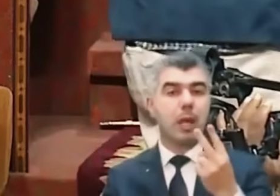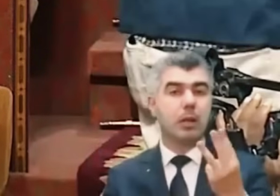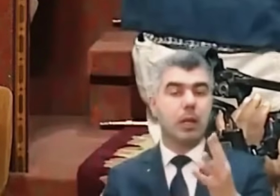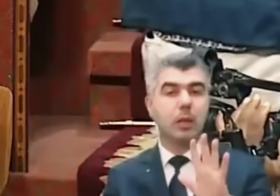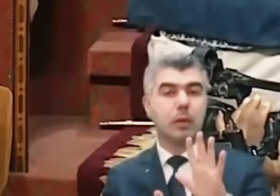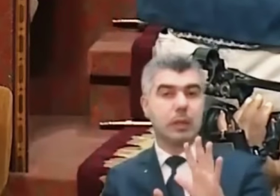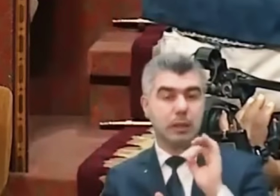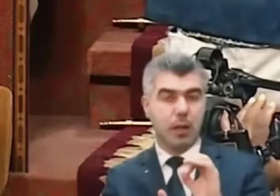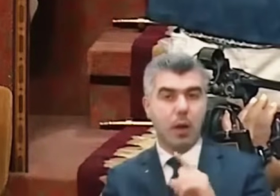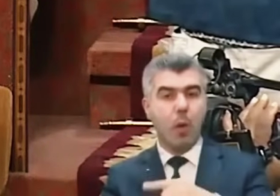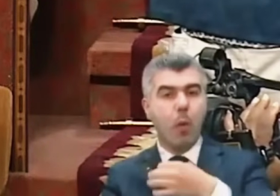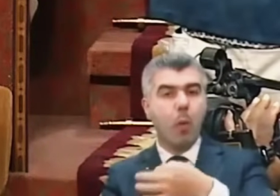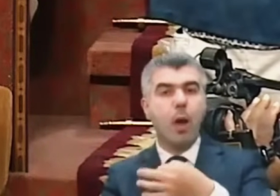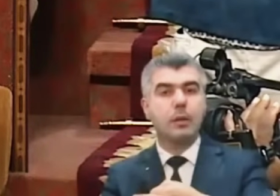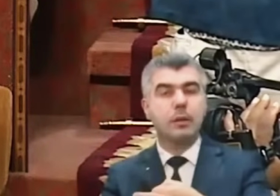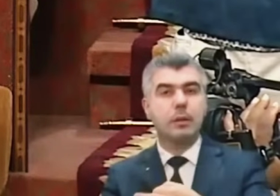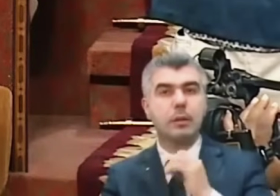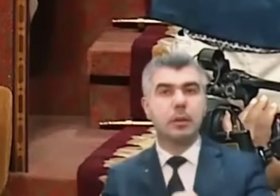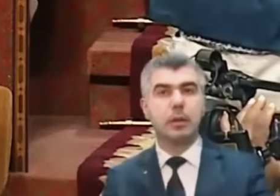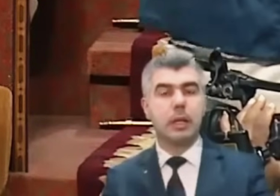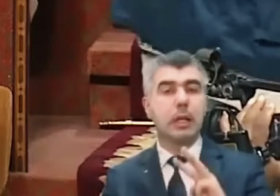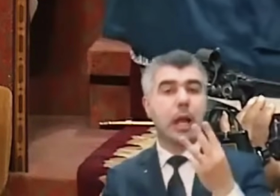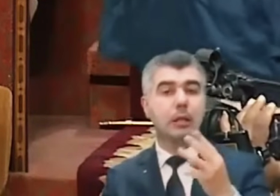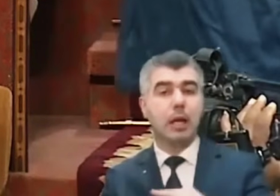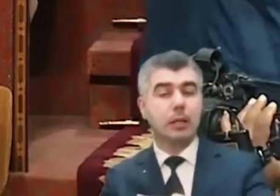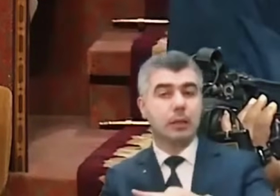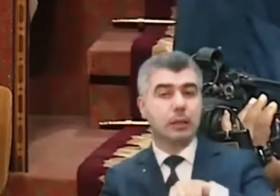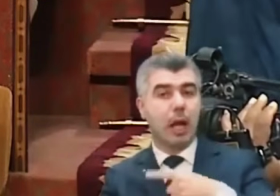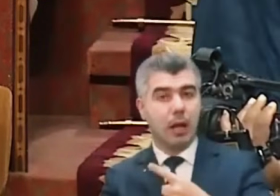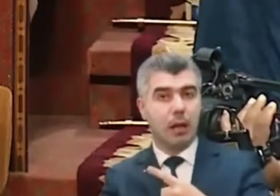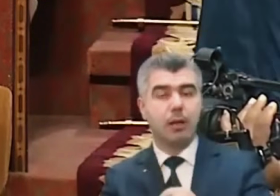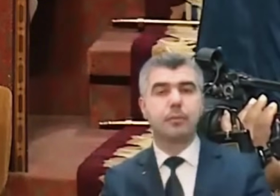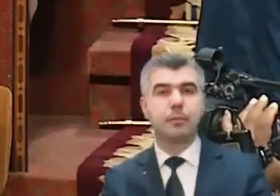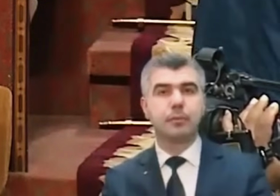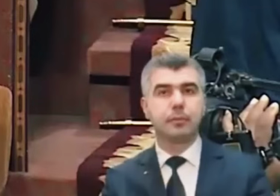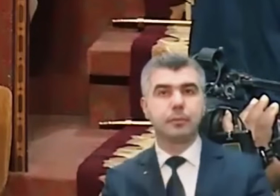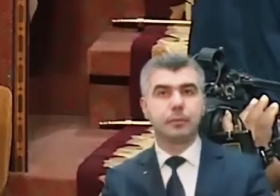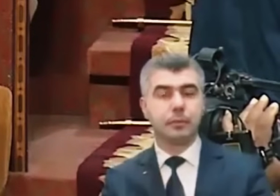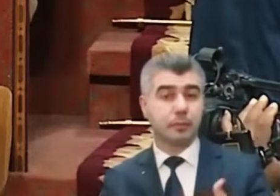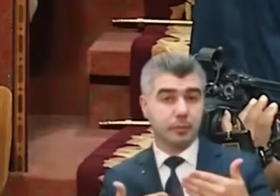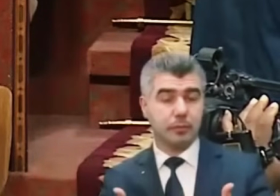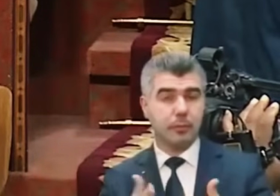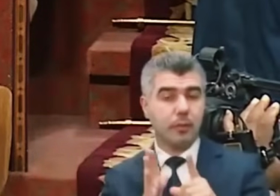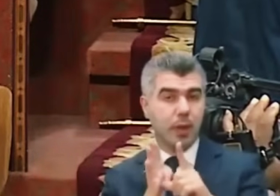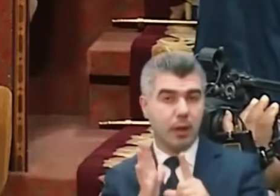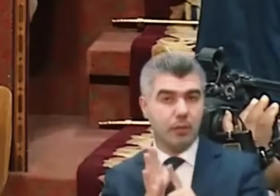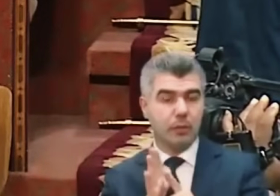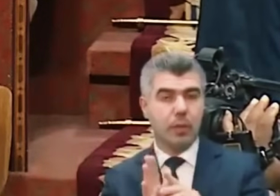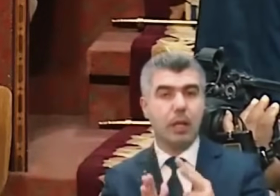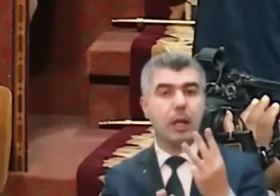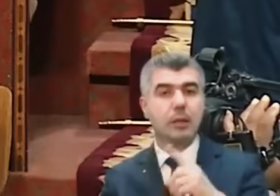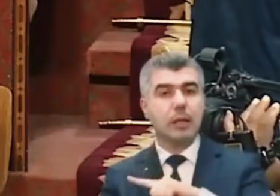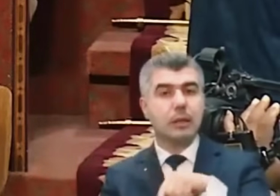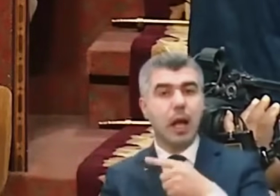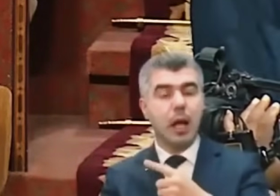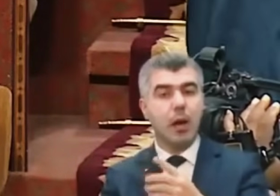فيها أن المدة الزمنية ديال الجلسة 3 ساعات. هذه الجلسة فيها دابا طبق النظام الداخلي